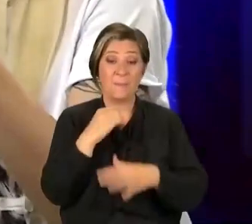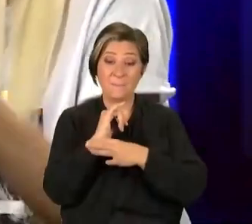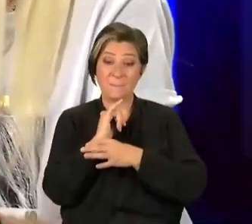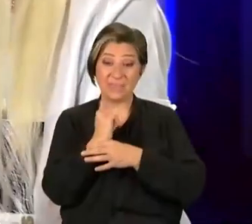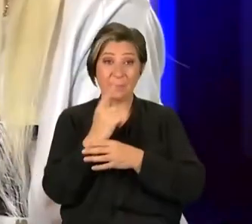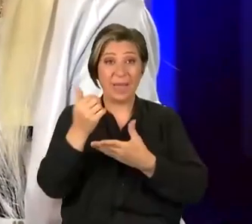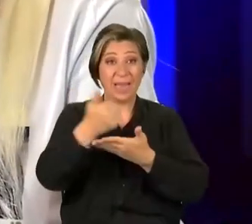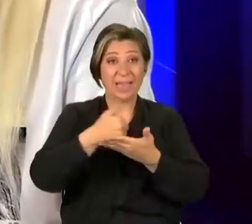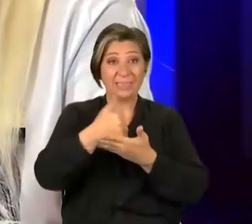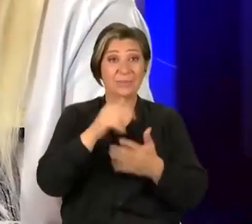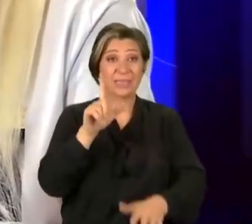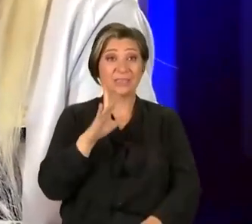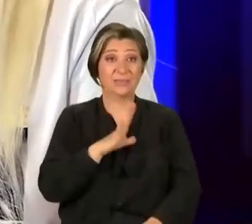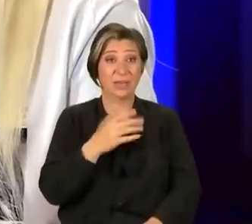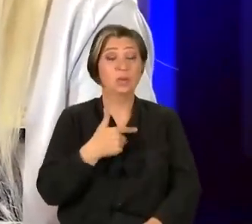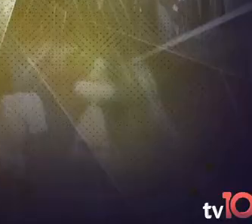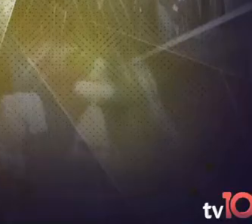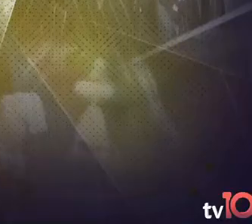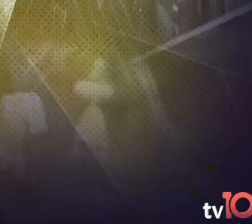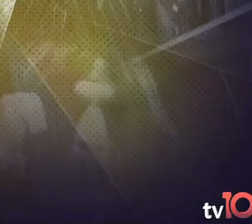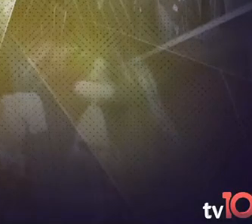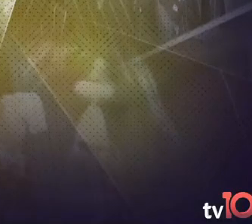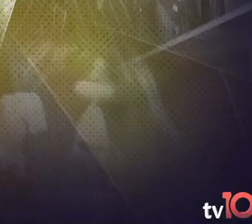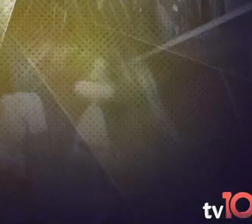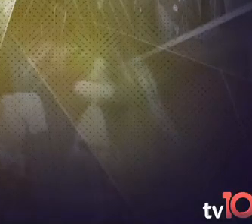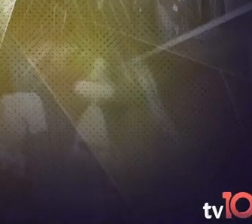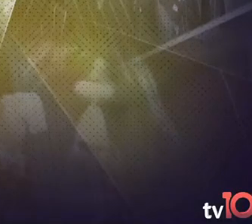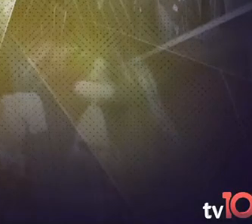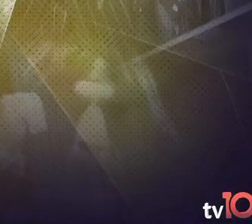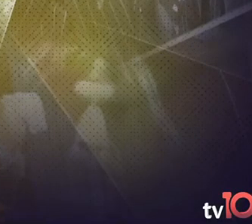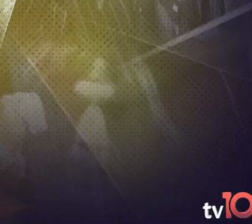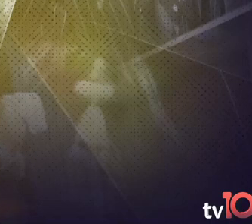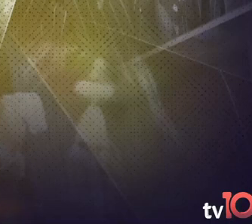birazcık da yani mesleğim hani para kazanmaya da ihtiyacım var yani. Yok.